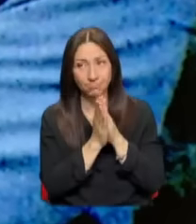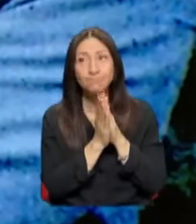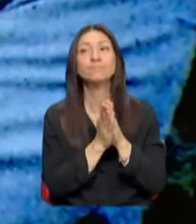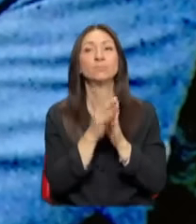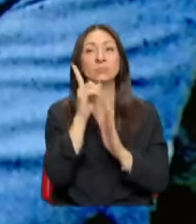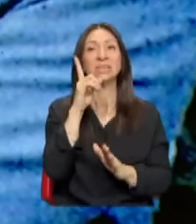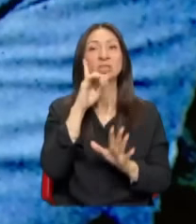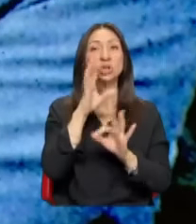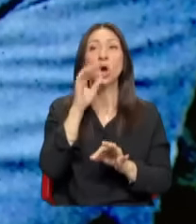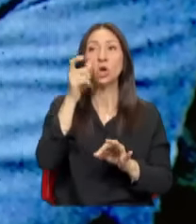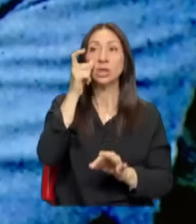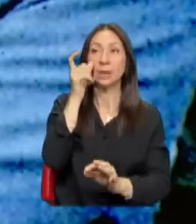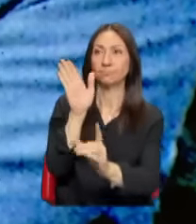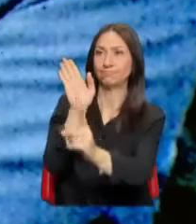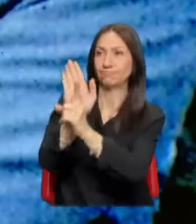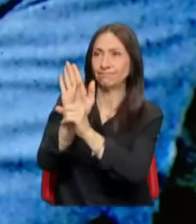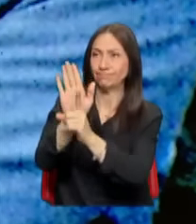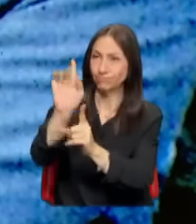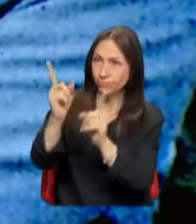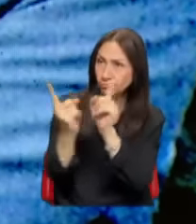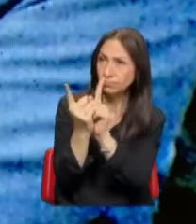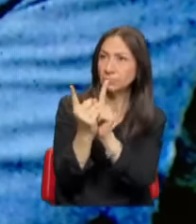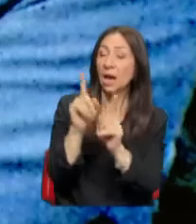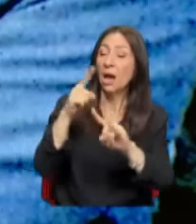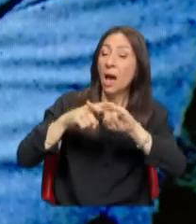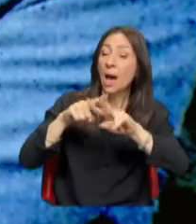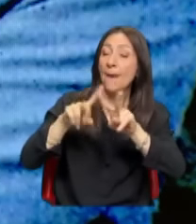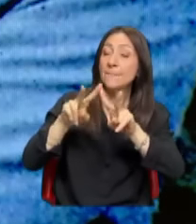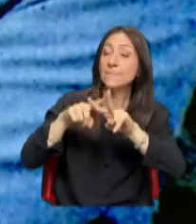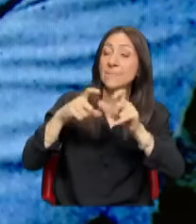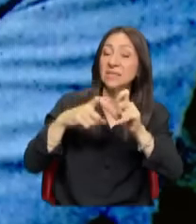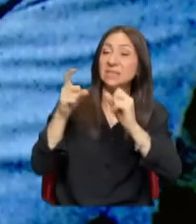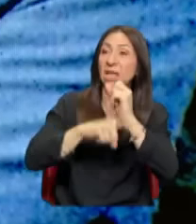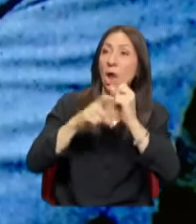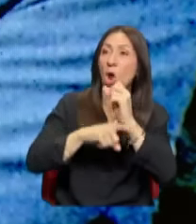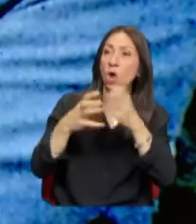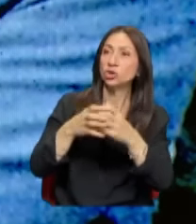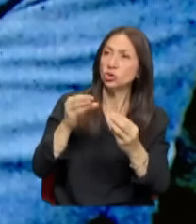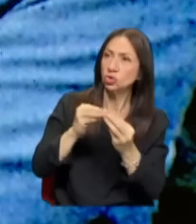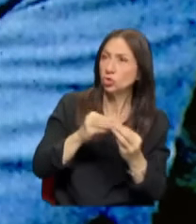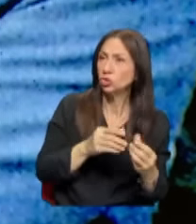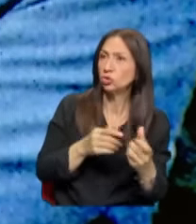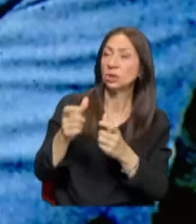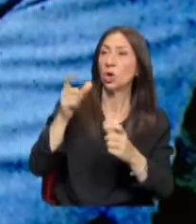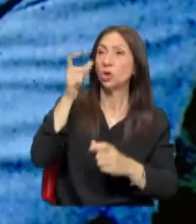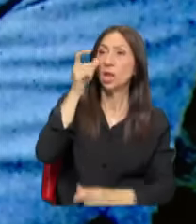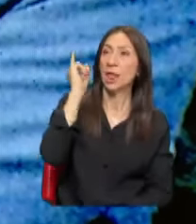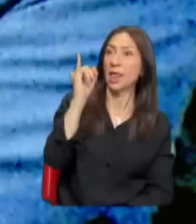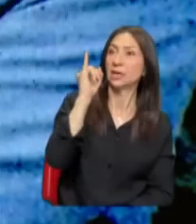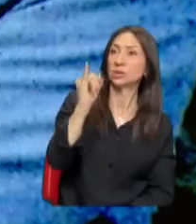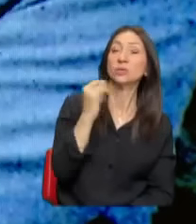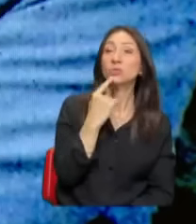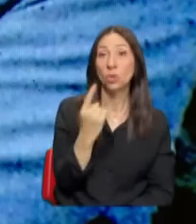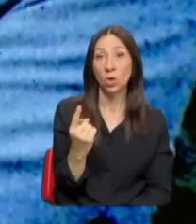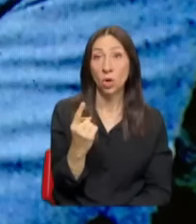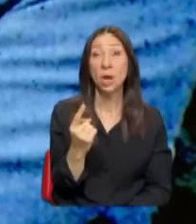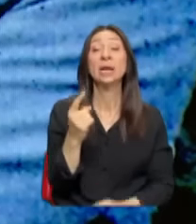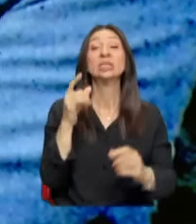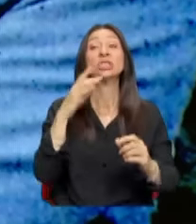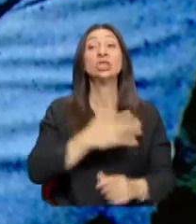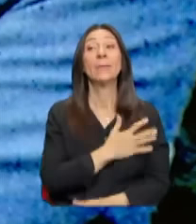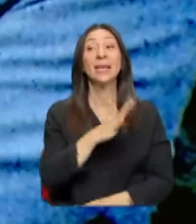bir kişi Özgür Özel'in önünü kesiyor ve Hamas'ı terör örgütü olarak suçlaması ile ilgili Özgür Özel'e eleştirisini yöneltiyor.